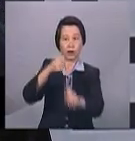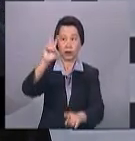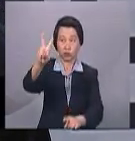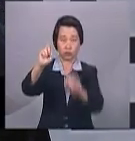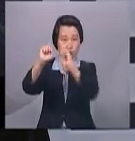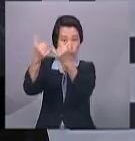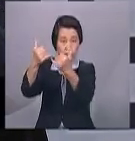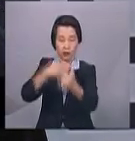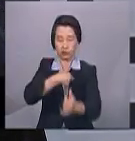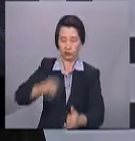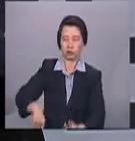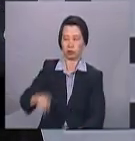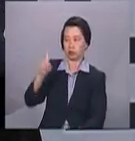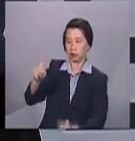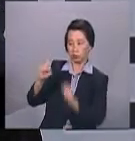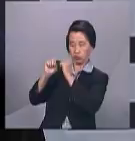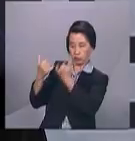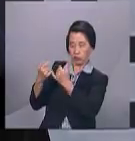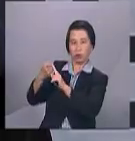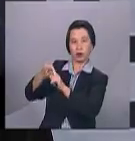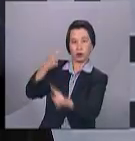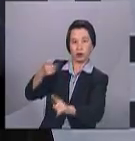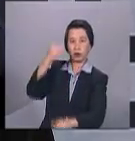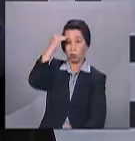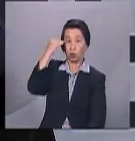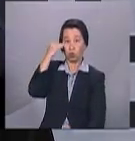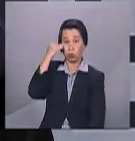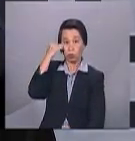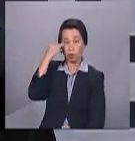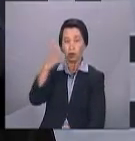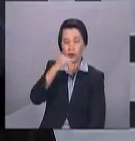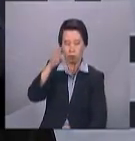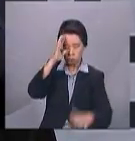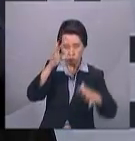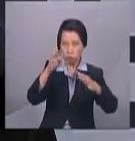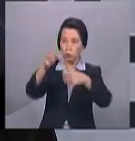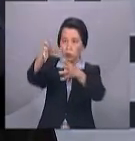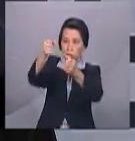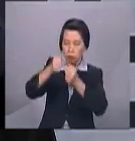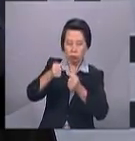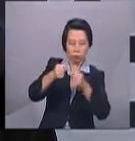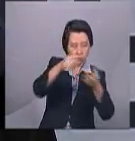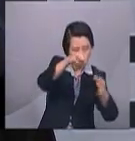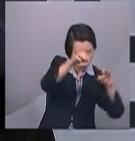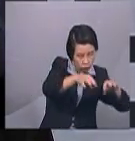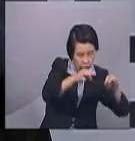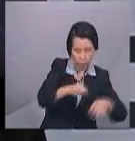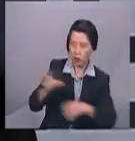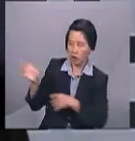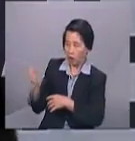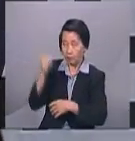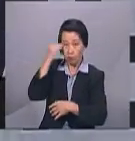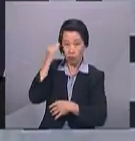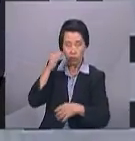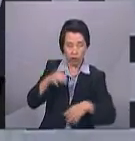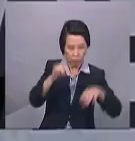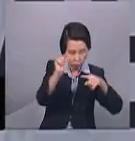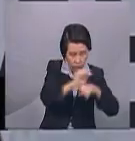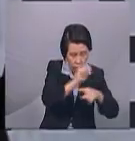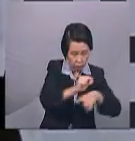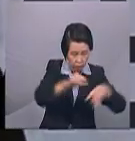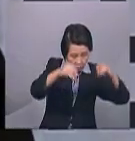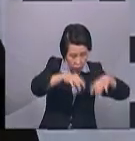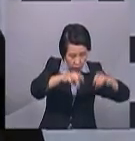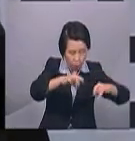1 syarikat daripada Korea. Dan keputusan semalam saya maklumkan kita tengah laksanakan